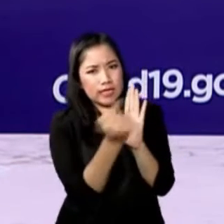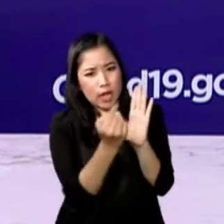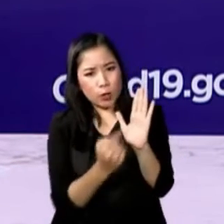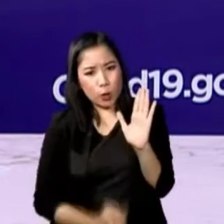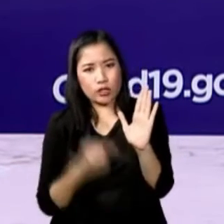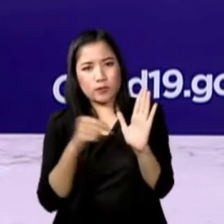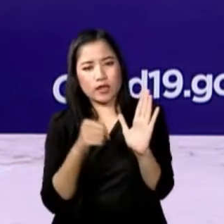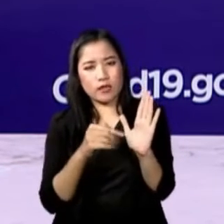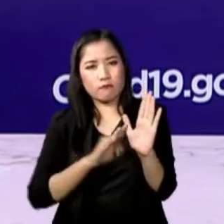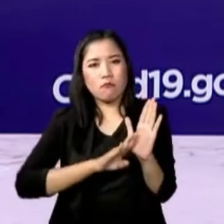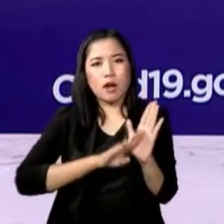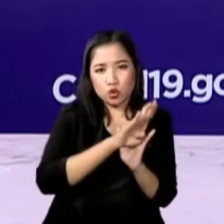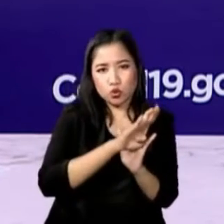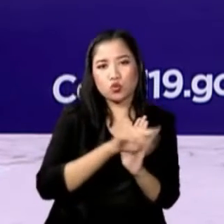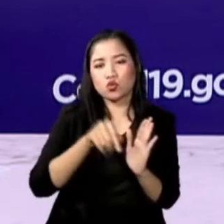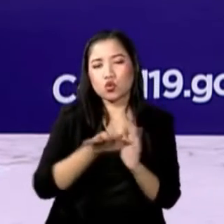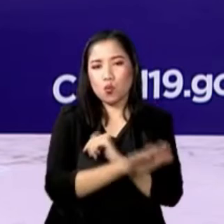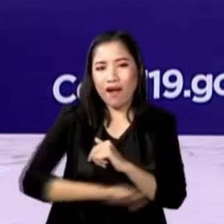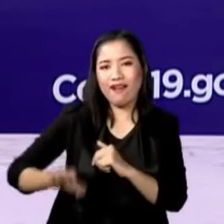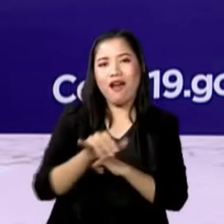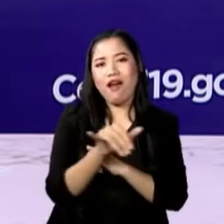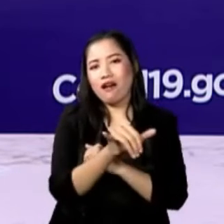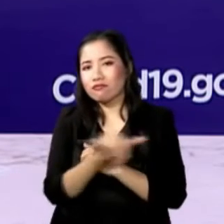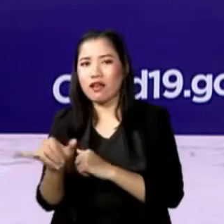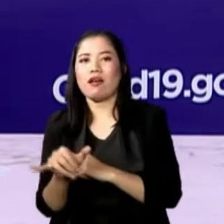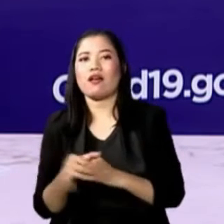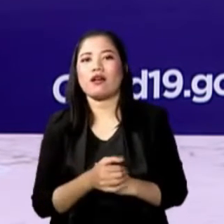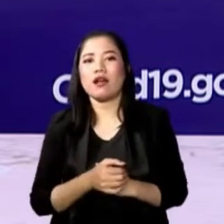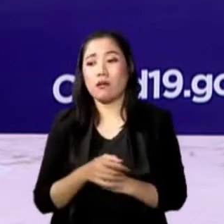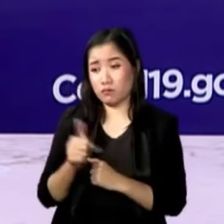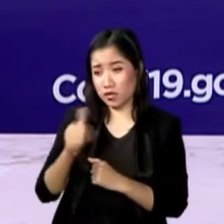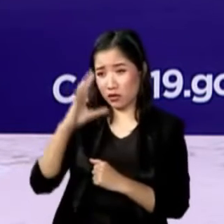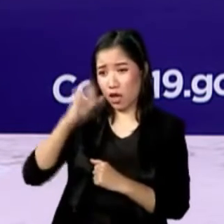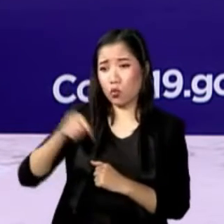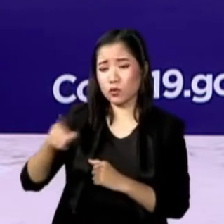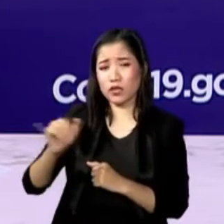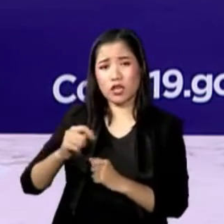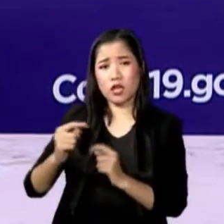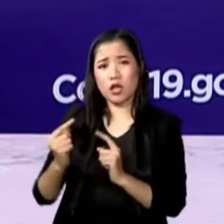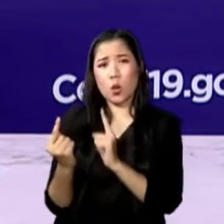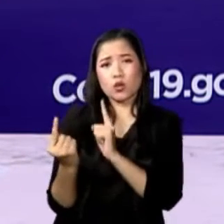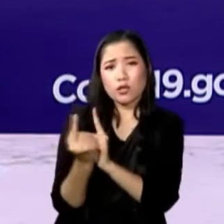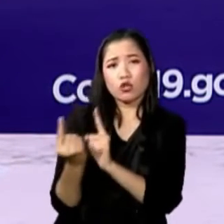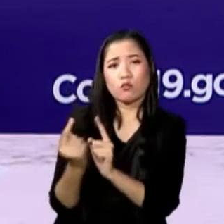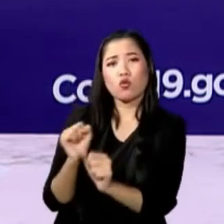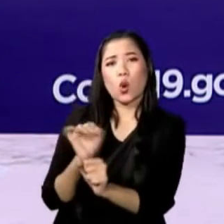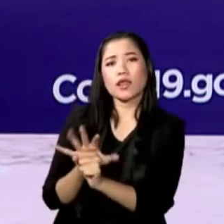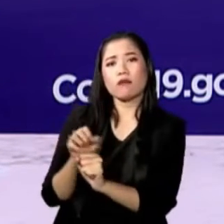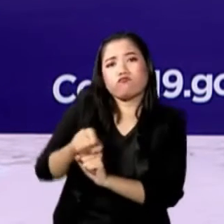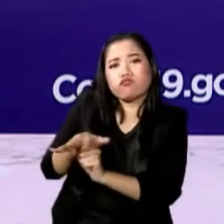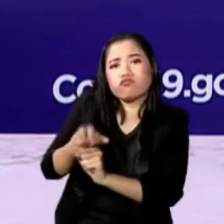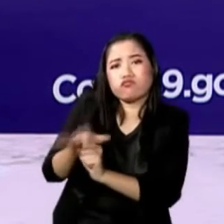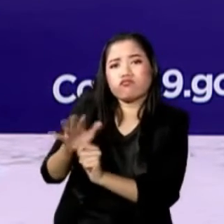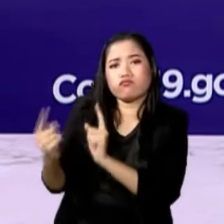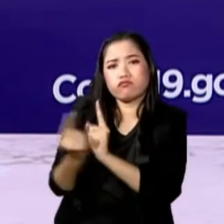pemerataan, sekaligus memperkuat pemeriksaan pada kontak erat. Hal ini dimaksudkan